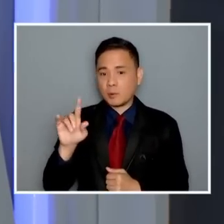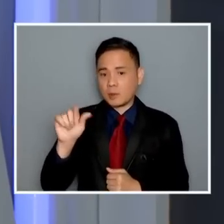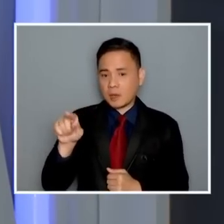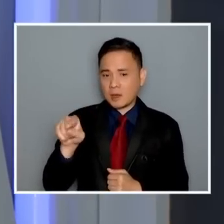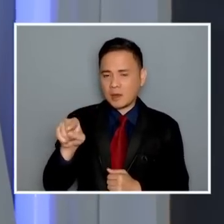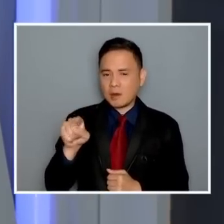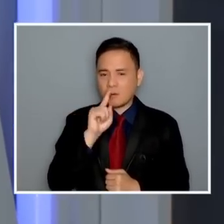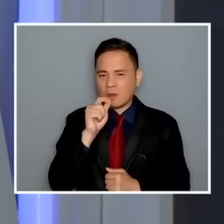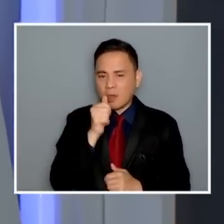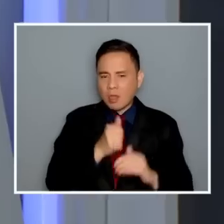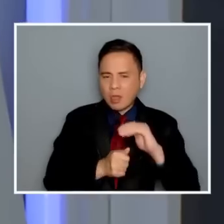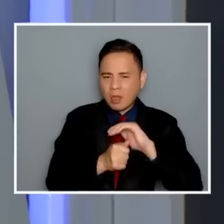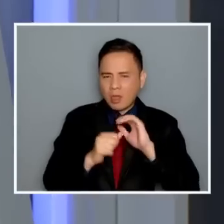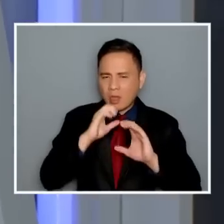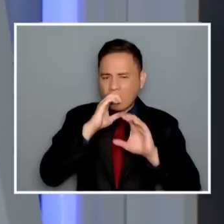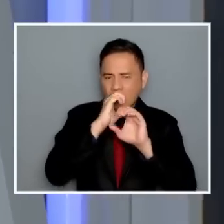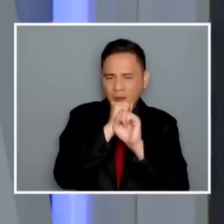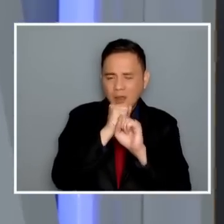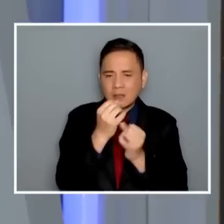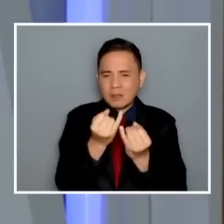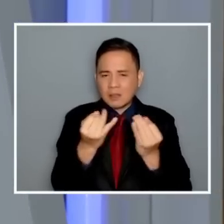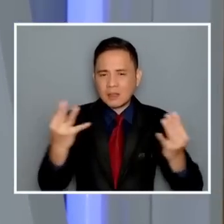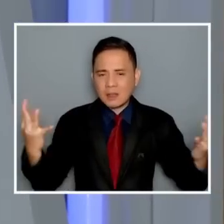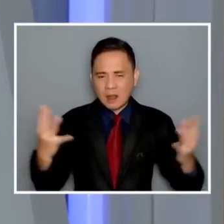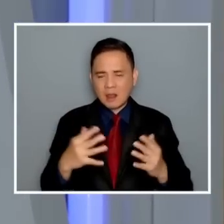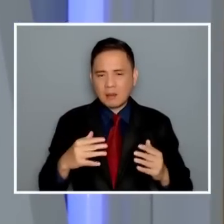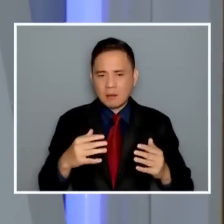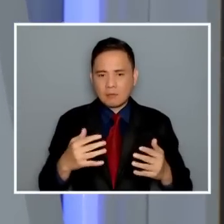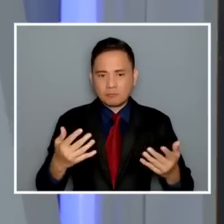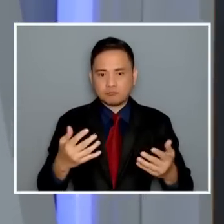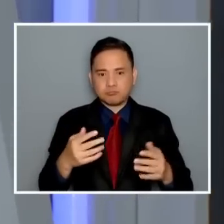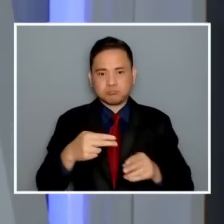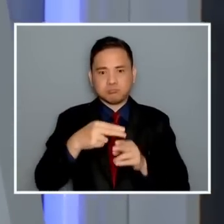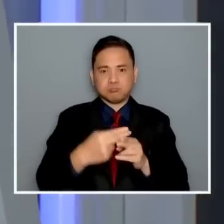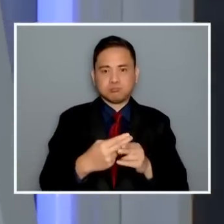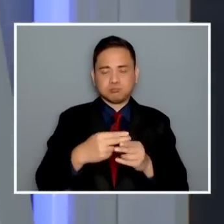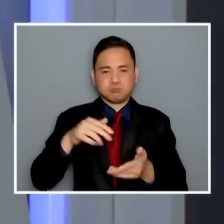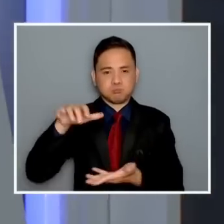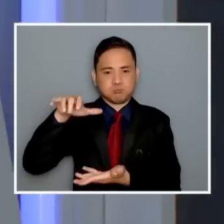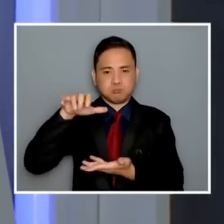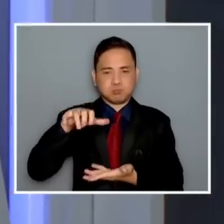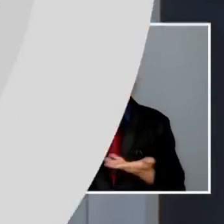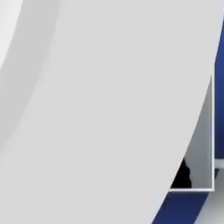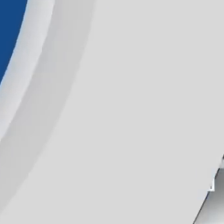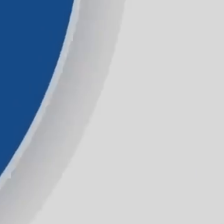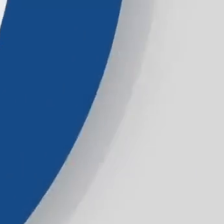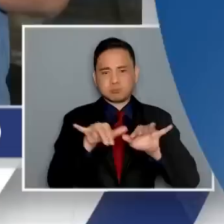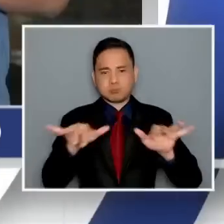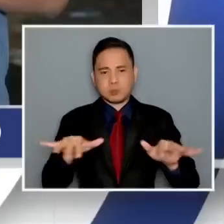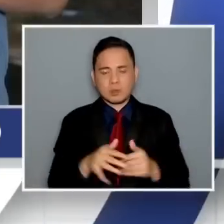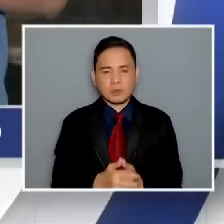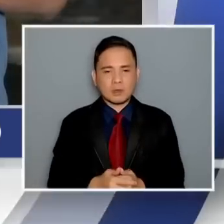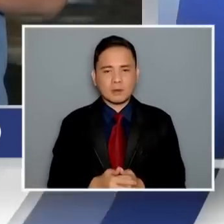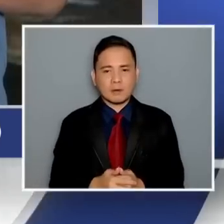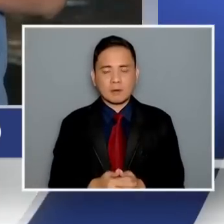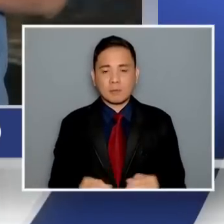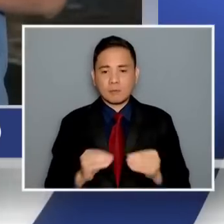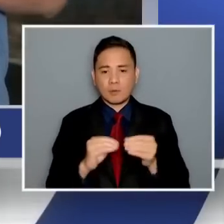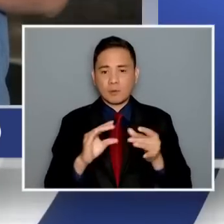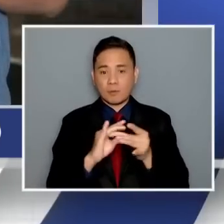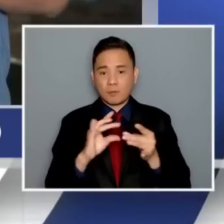ng industrial fuel na lulan ng lubog na tanker. Live po mula sa Pola, Oriental Mindoro, nagpapatrol